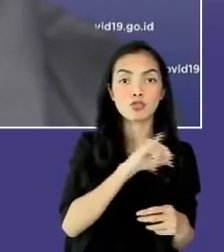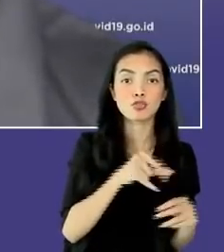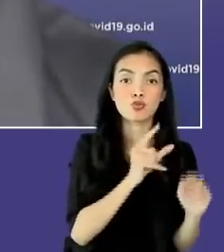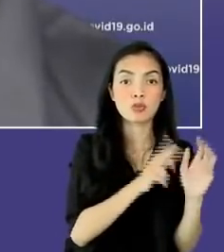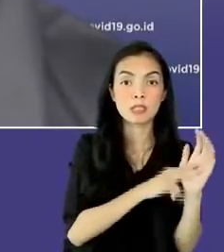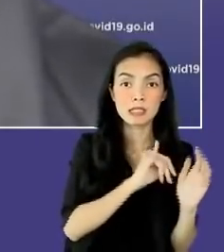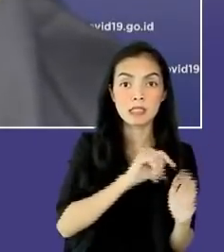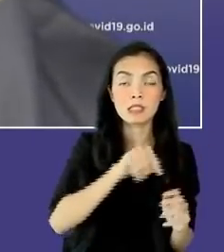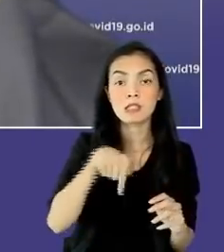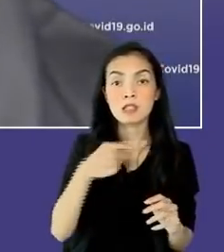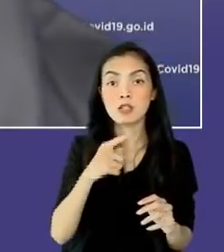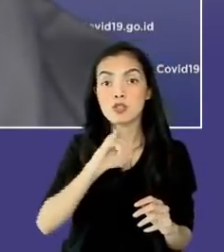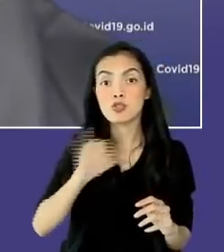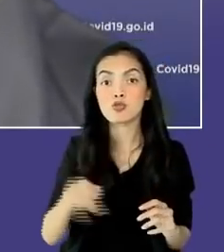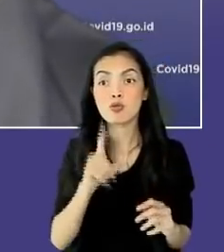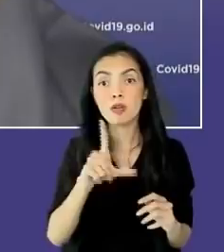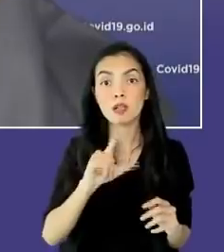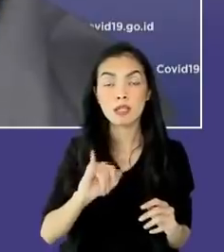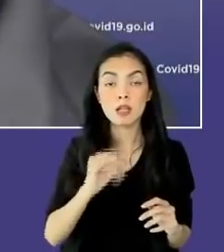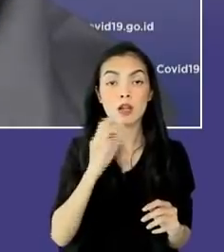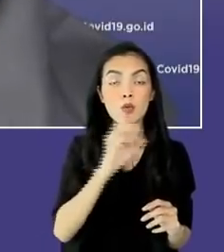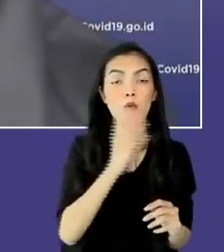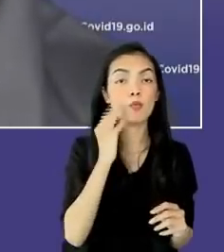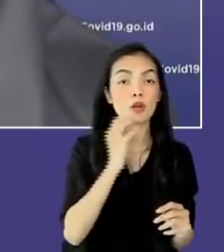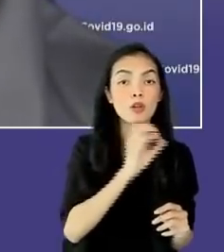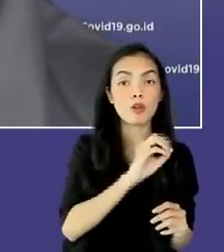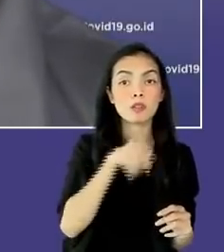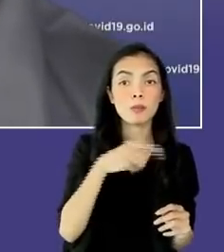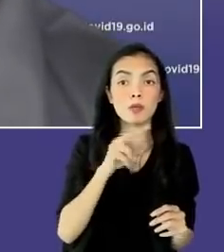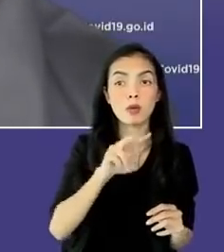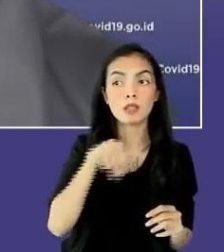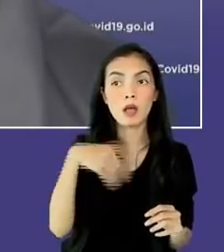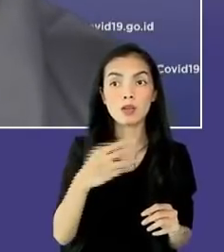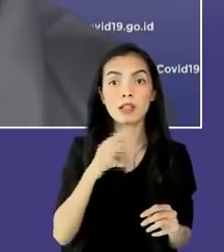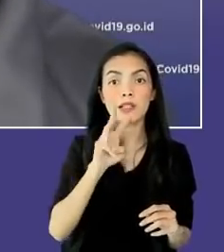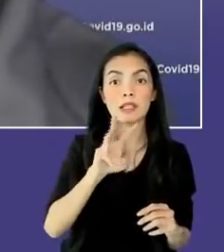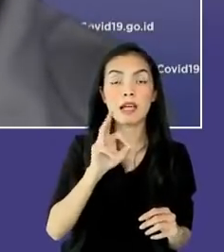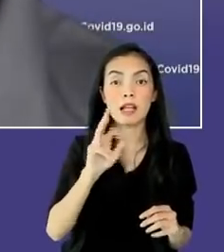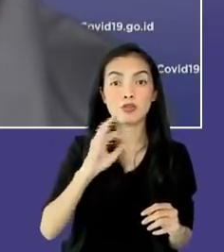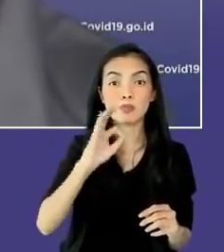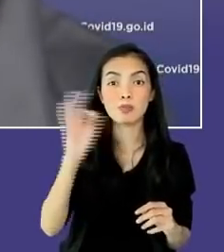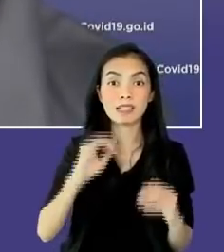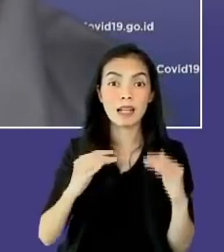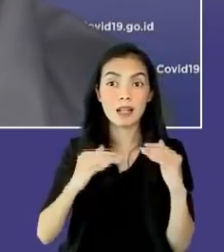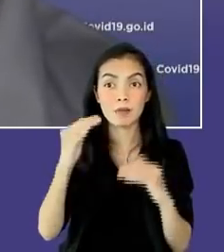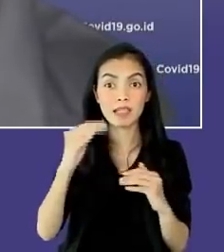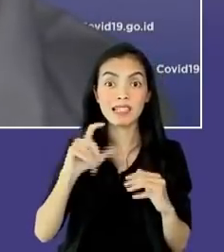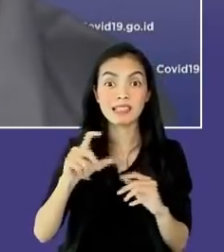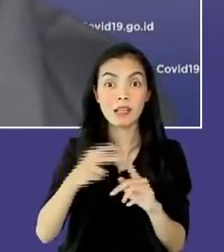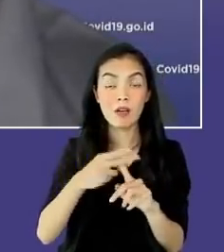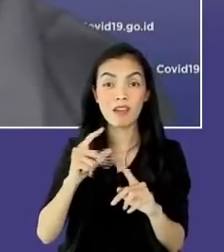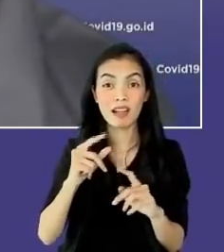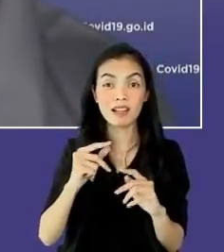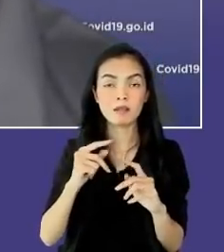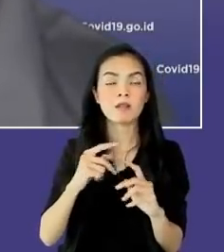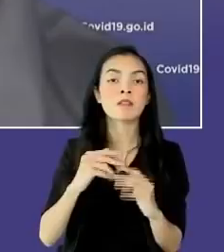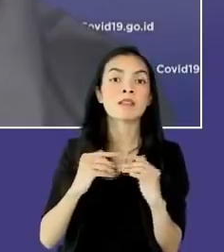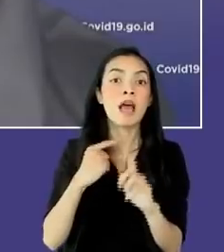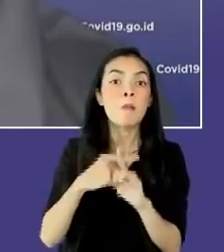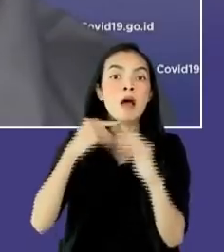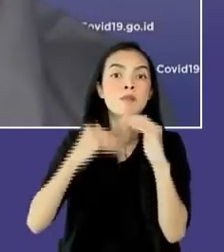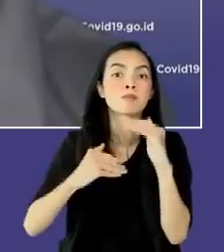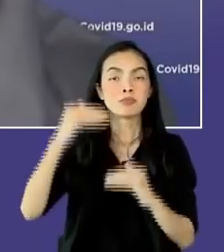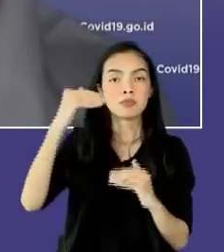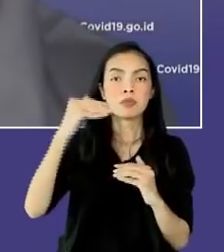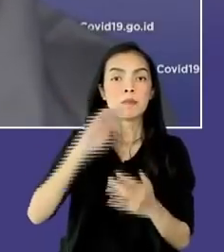0 sampai 2 tahun ini mengalami peningkatan 324% dan secara CFR juga naik. Jadi ternyata kita mengalami